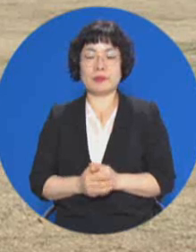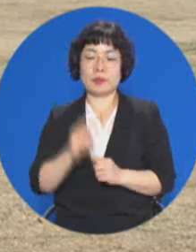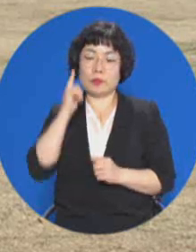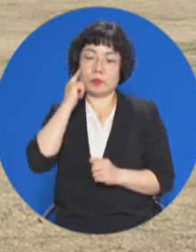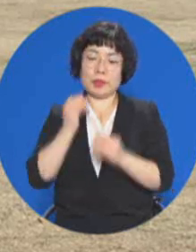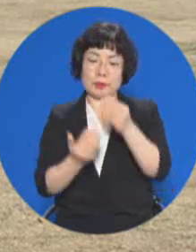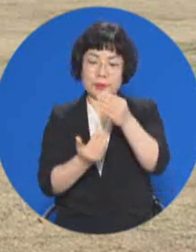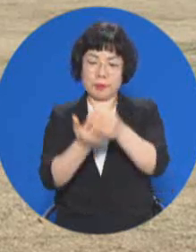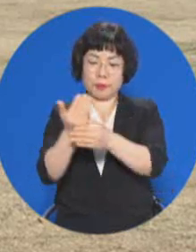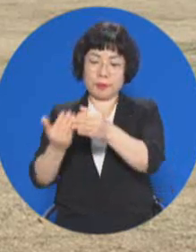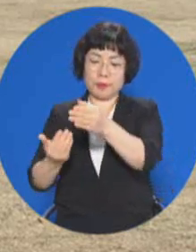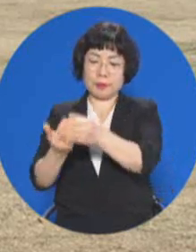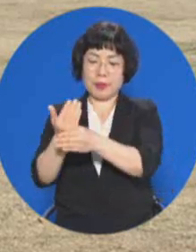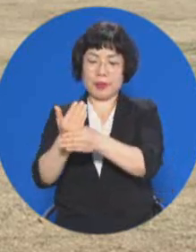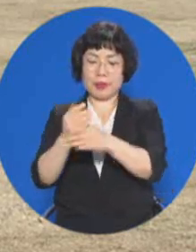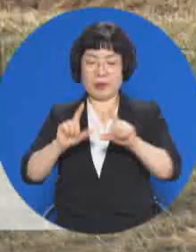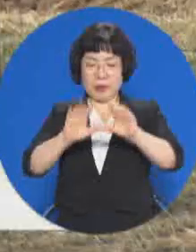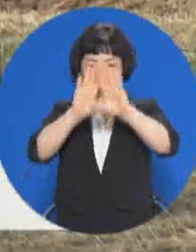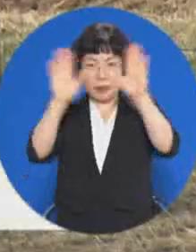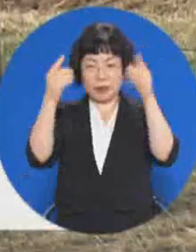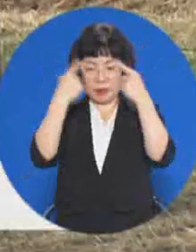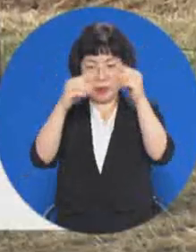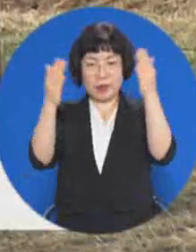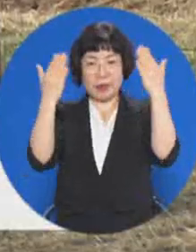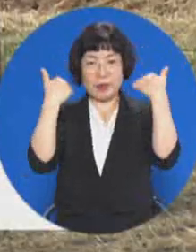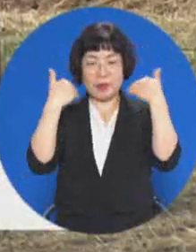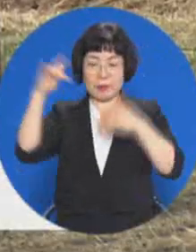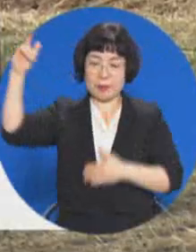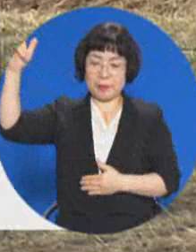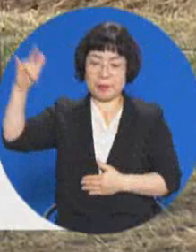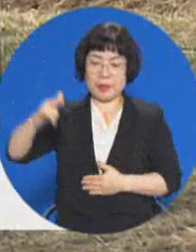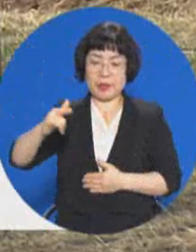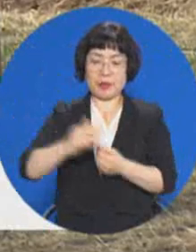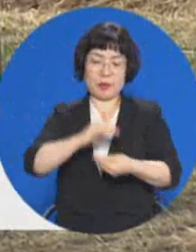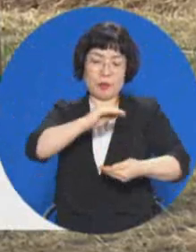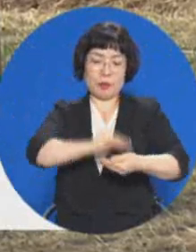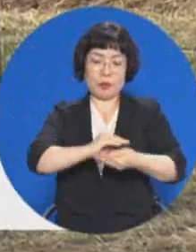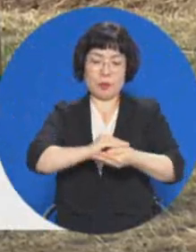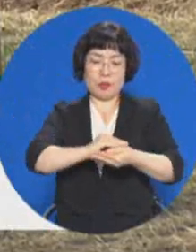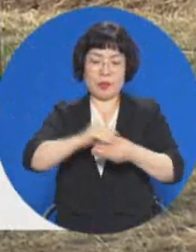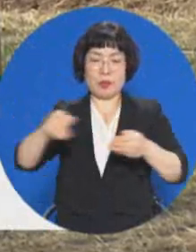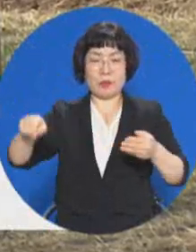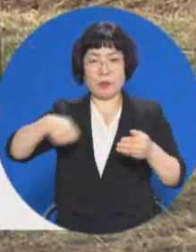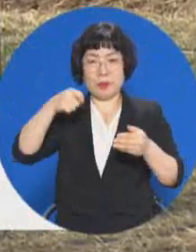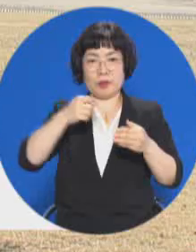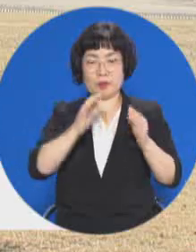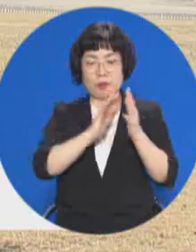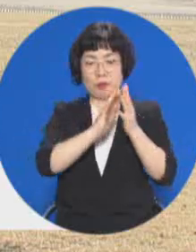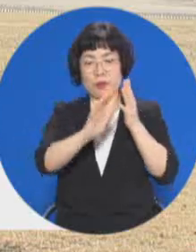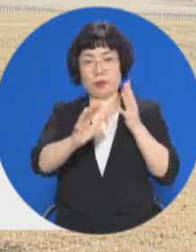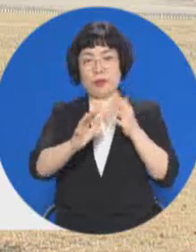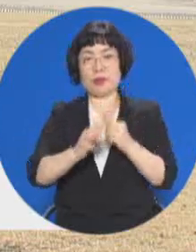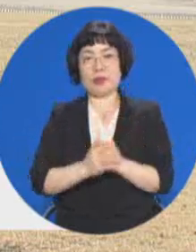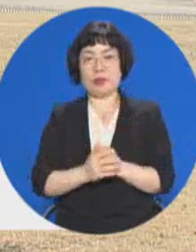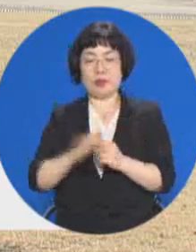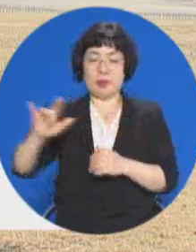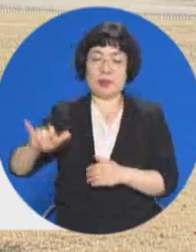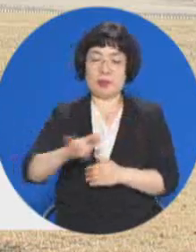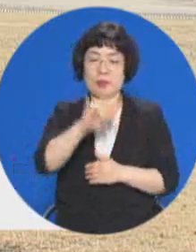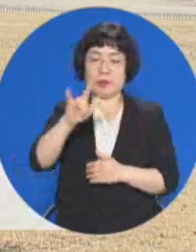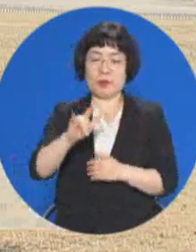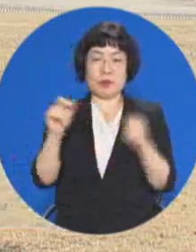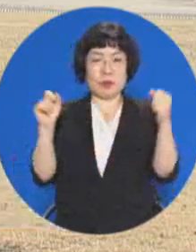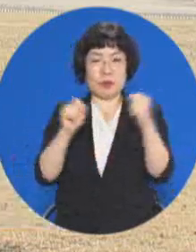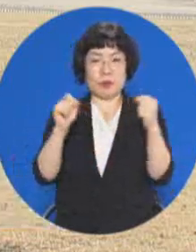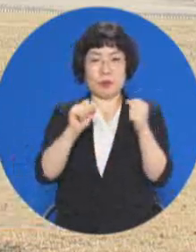파릇파릇 봄기운이 올라오는 한 대학 캠퍼스. 내리쬐는 햇살 사이로 도시락 행렬이 펼쳐졌습니다. 코로나19로